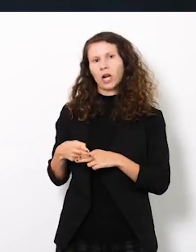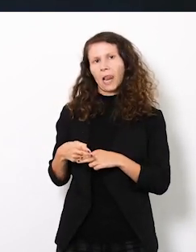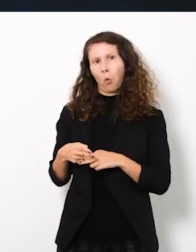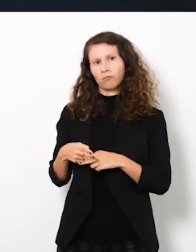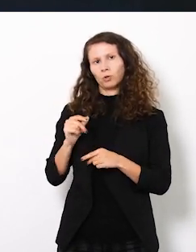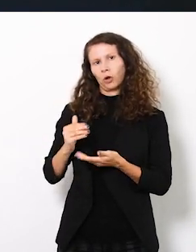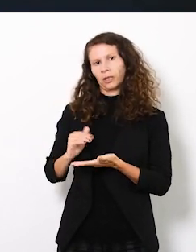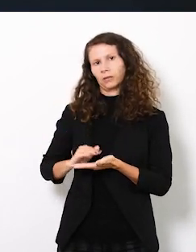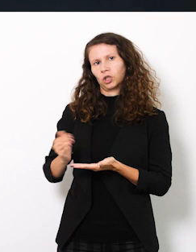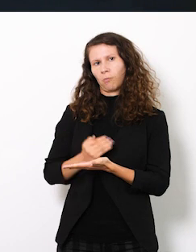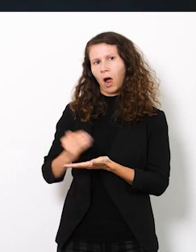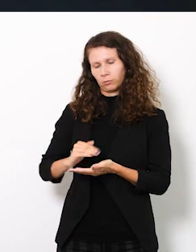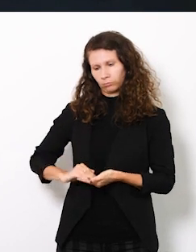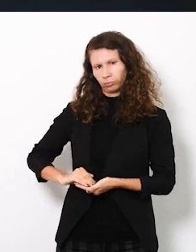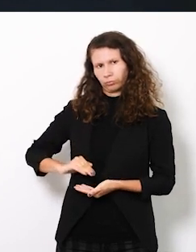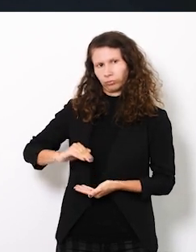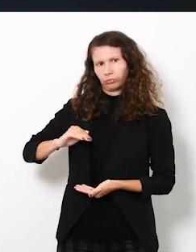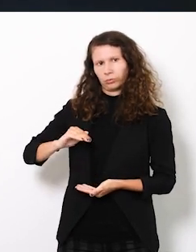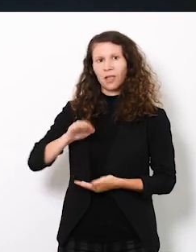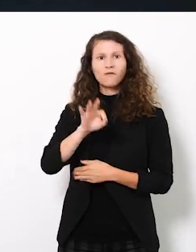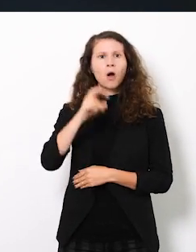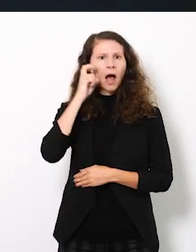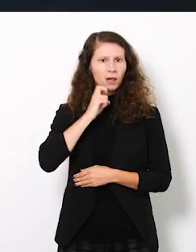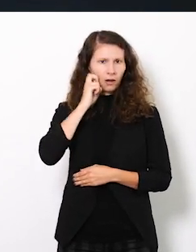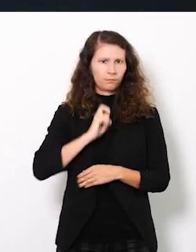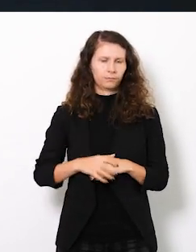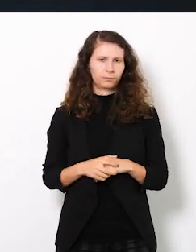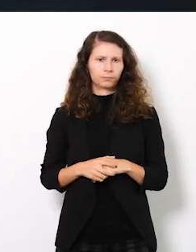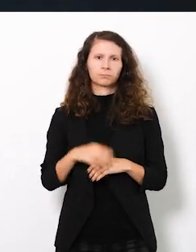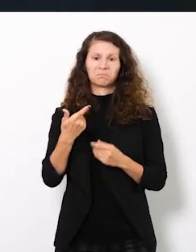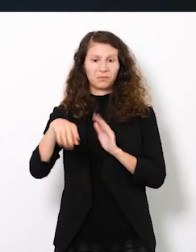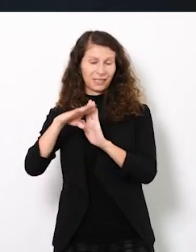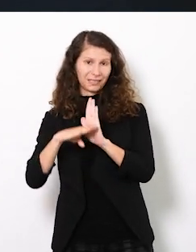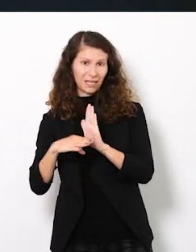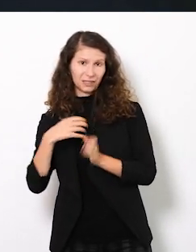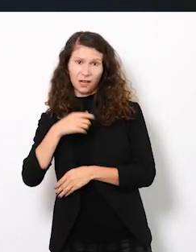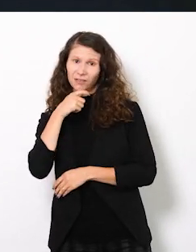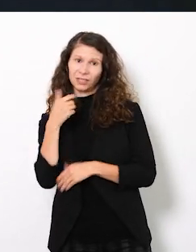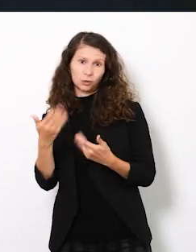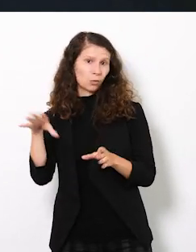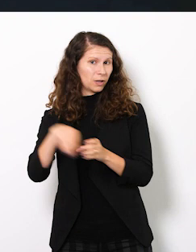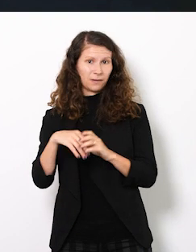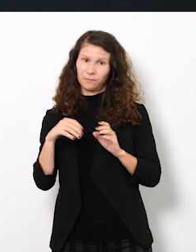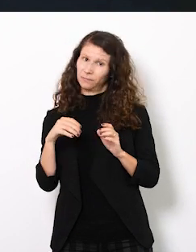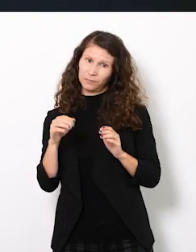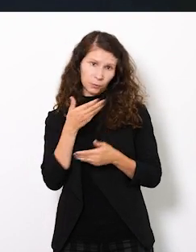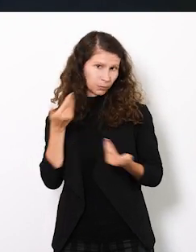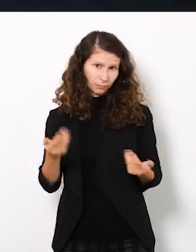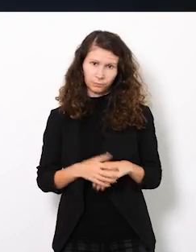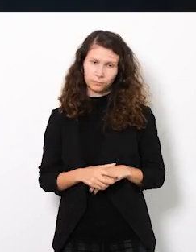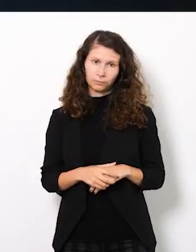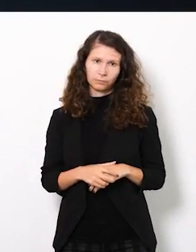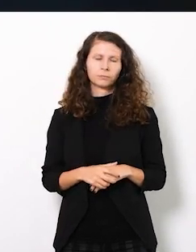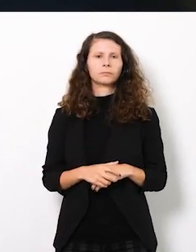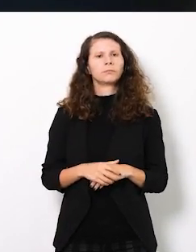was angespart für das Alter. Das kennt die gesetzliche Krankenversicherung nicht. Würde